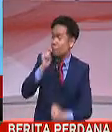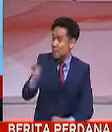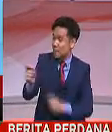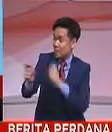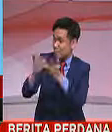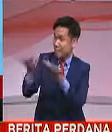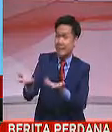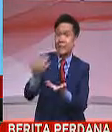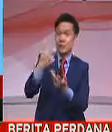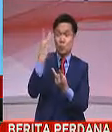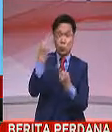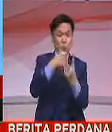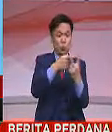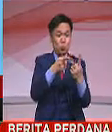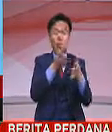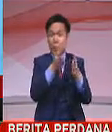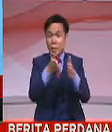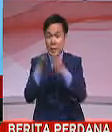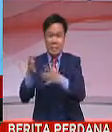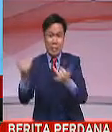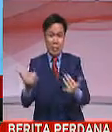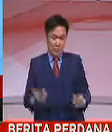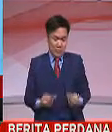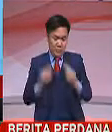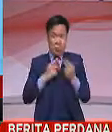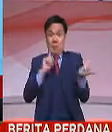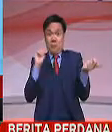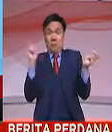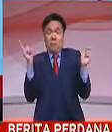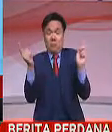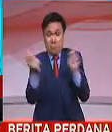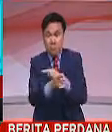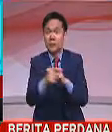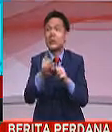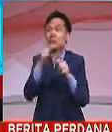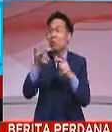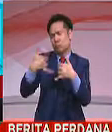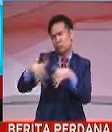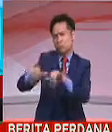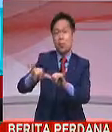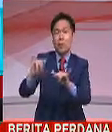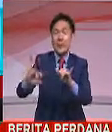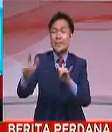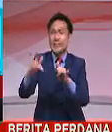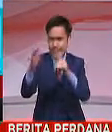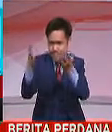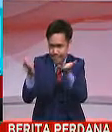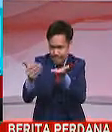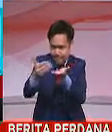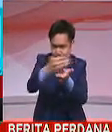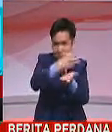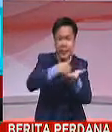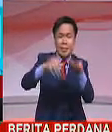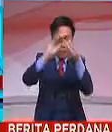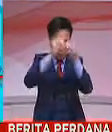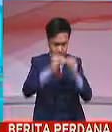itu selari amalan kebiasaan baru tanpa menjejaskan kerja-kerja pengumpulan data. Oleh kerana kita